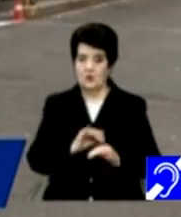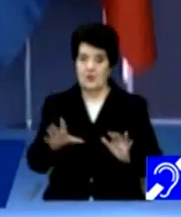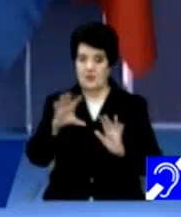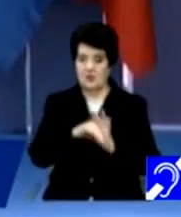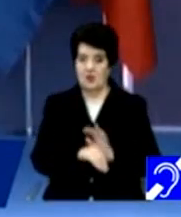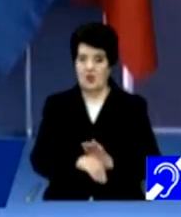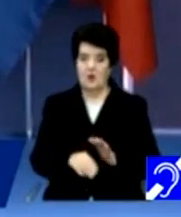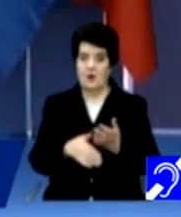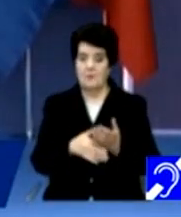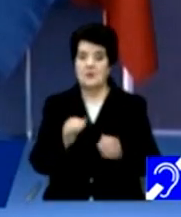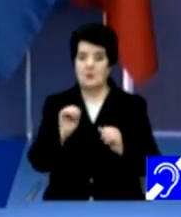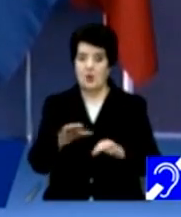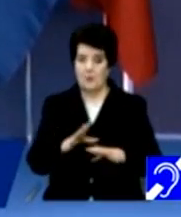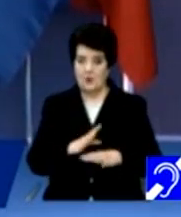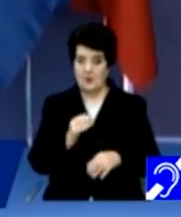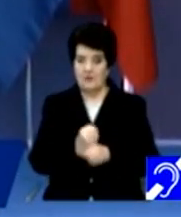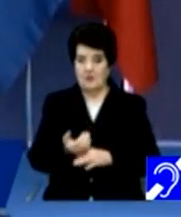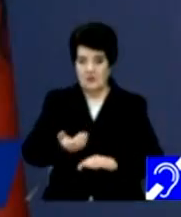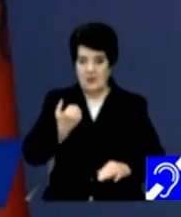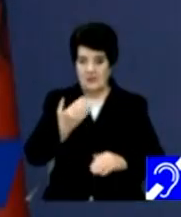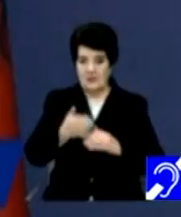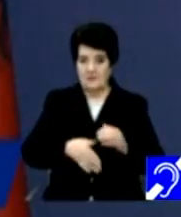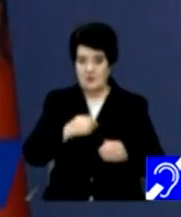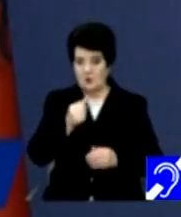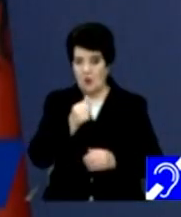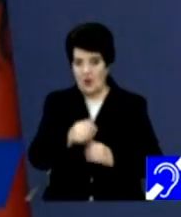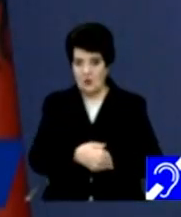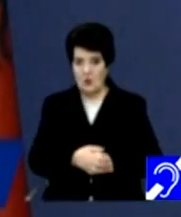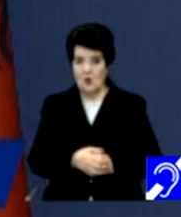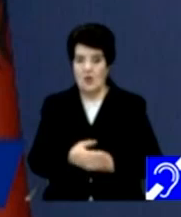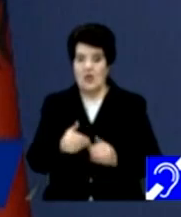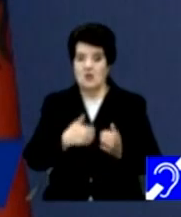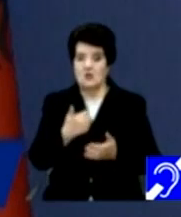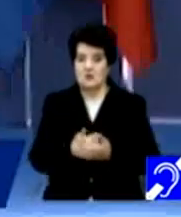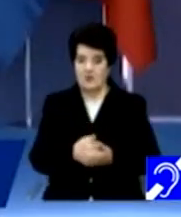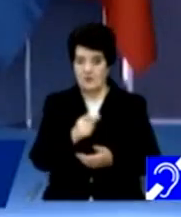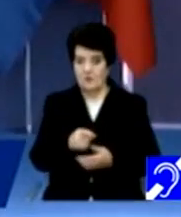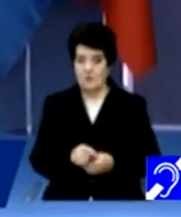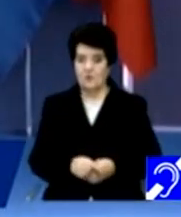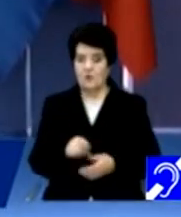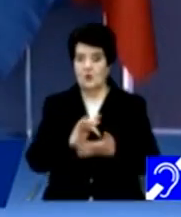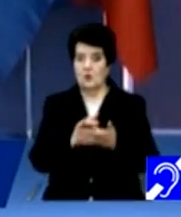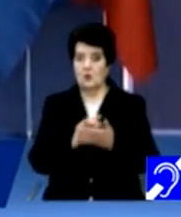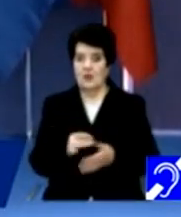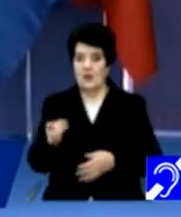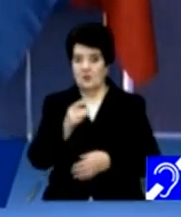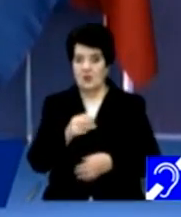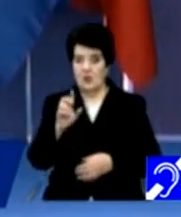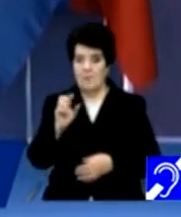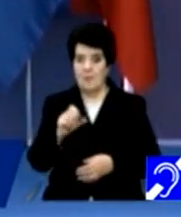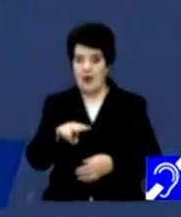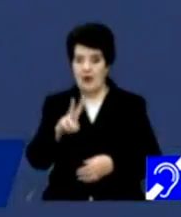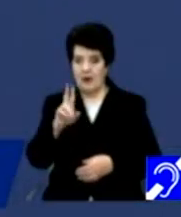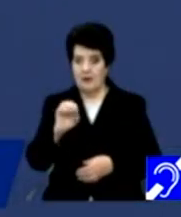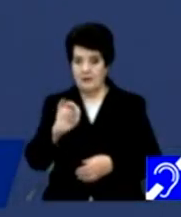blocul comunitar s-ar putea produce înainte de sfârșitul anului. Șeful Comisiei Europene se află într-un turneu regional în Balcani,